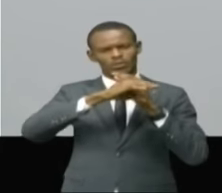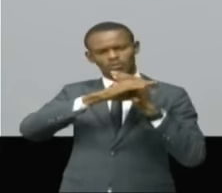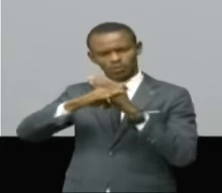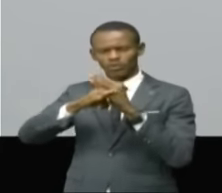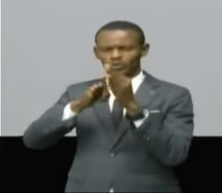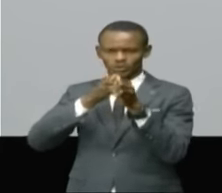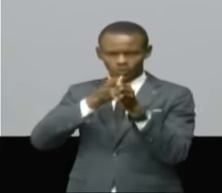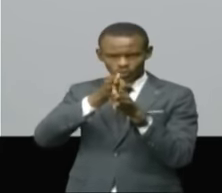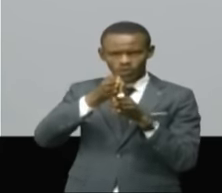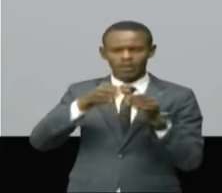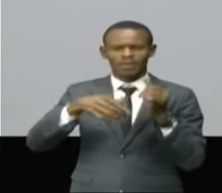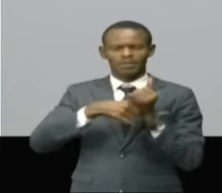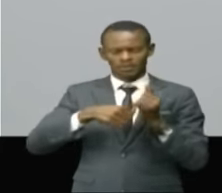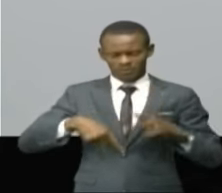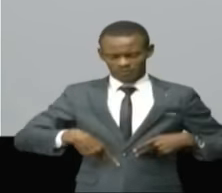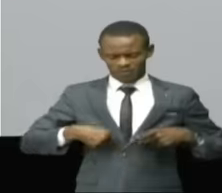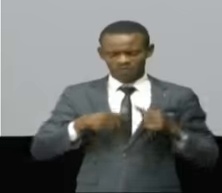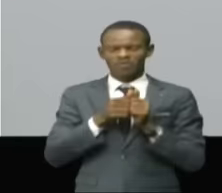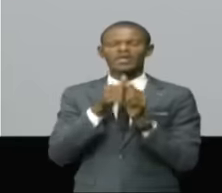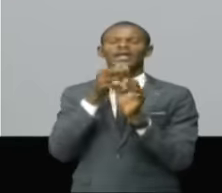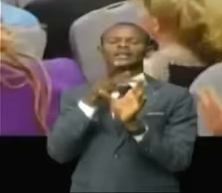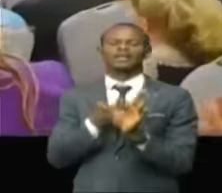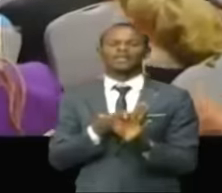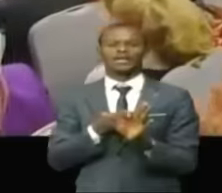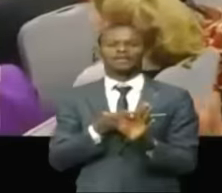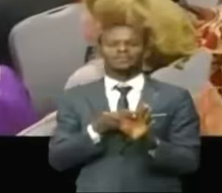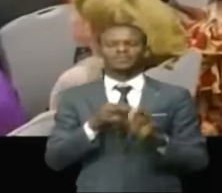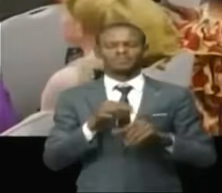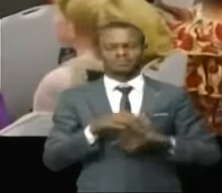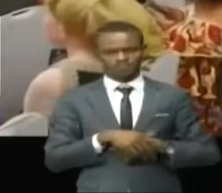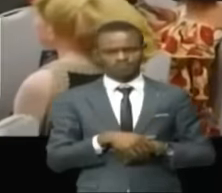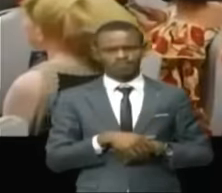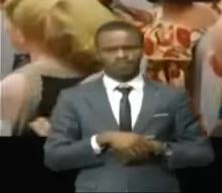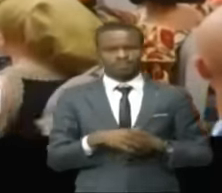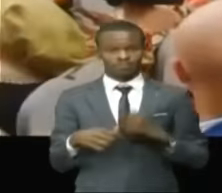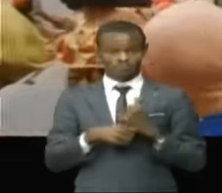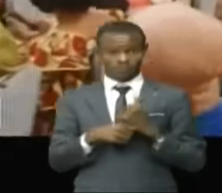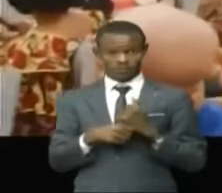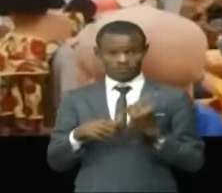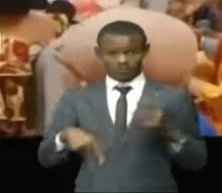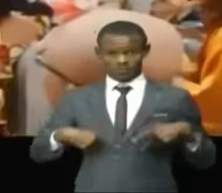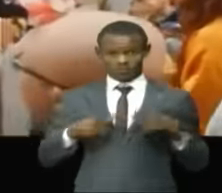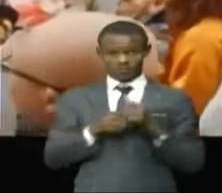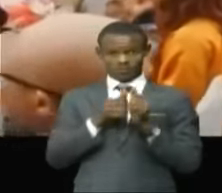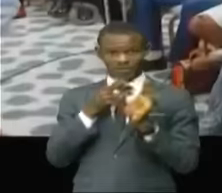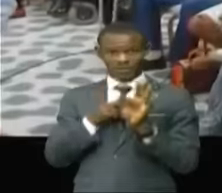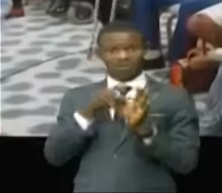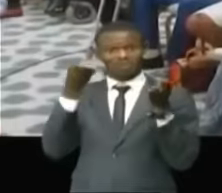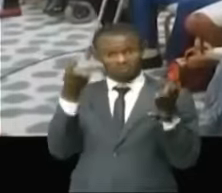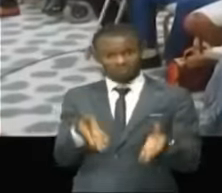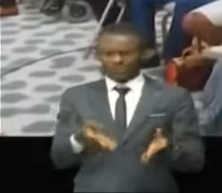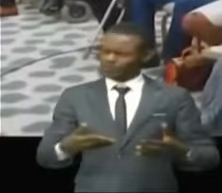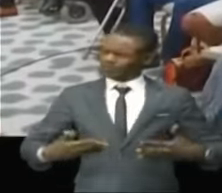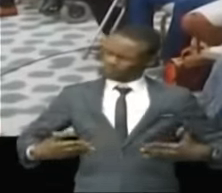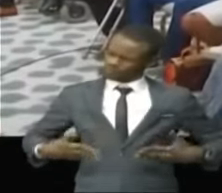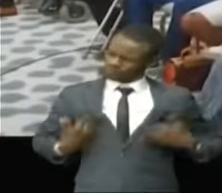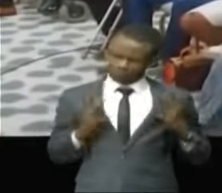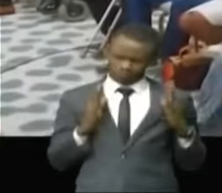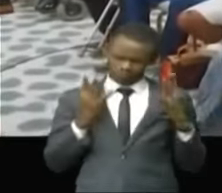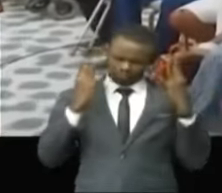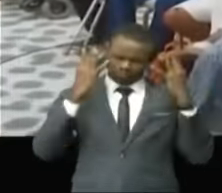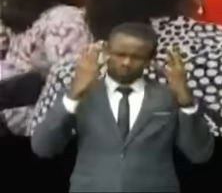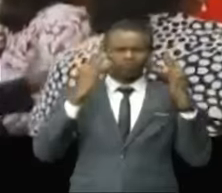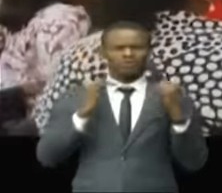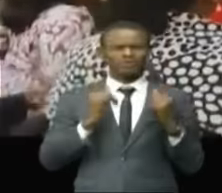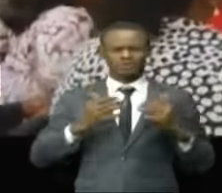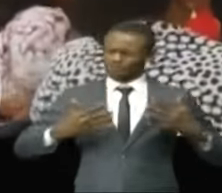la personne vivante avec handicap. Les personnes vivant avec handicap ont fait ovation de ces discours de Félix Antoine